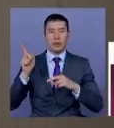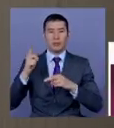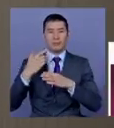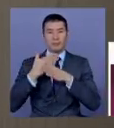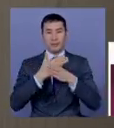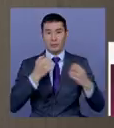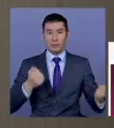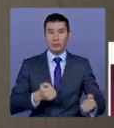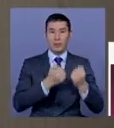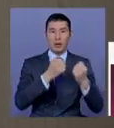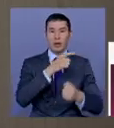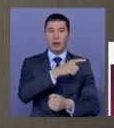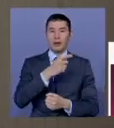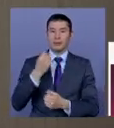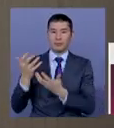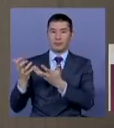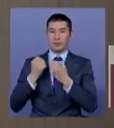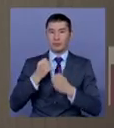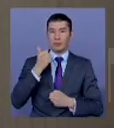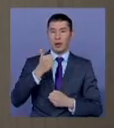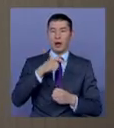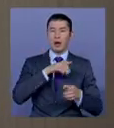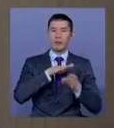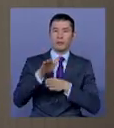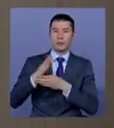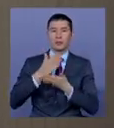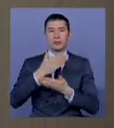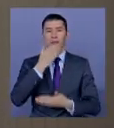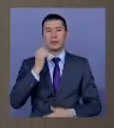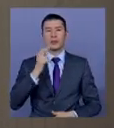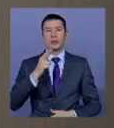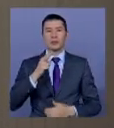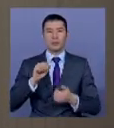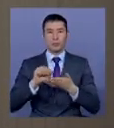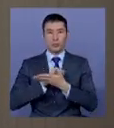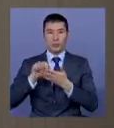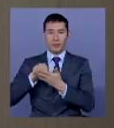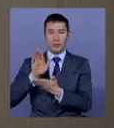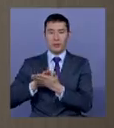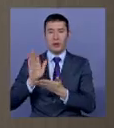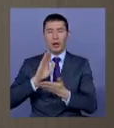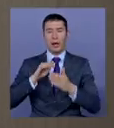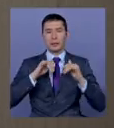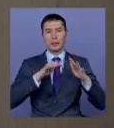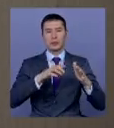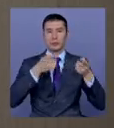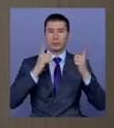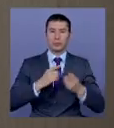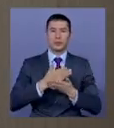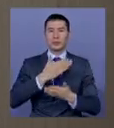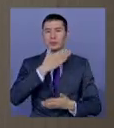орындалып жатыр, қаншалықты деңгейде сапалы орындалып жатыр, тек қана есептік көрсеткіш емес, сапа жағынан. Және де бүгін біз осы